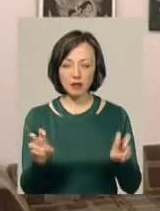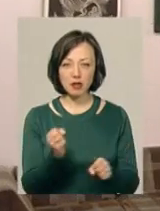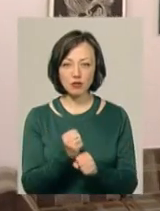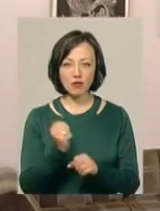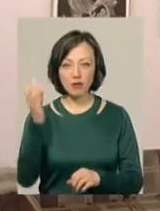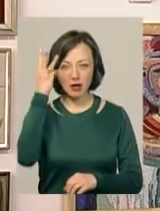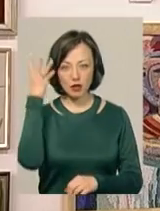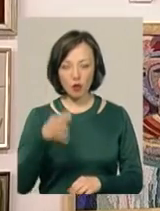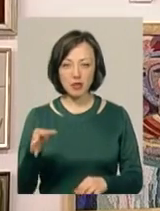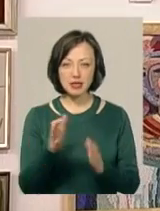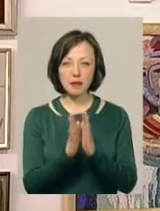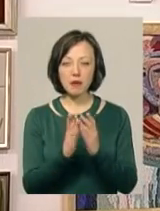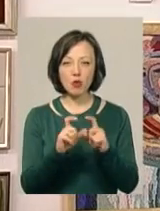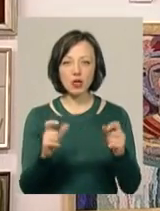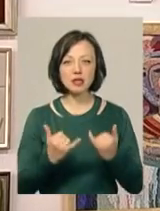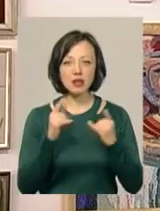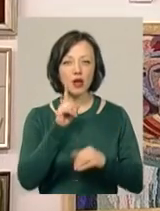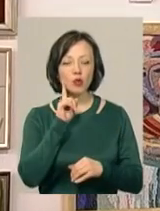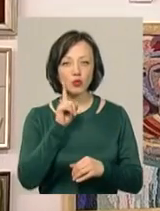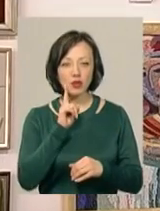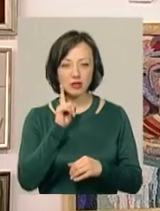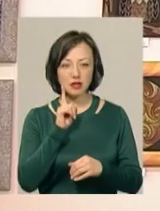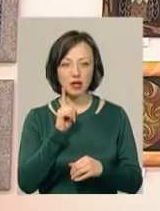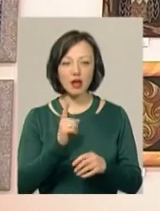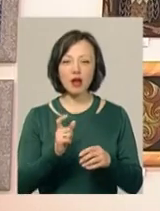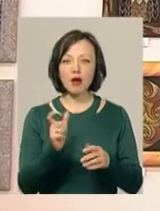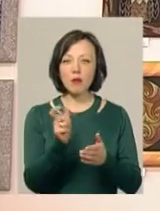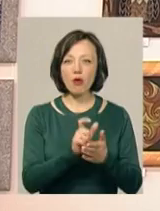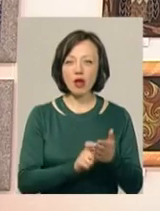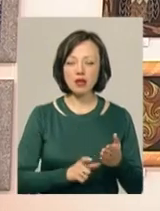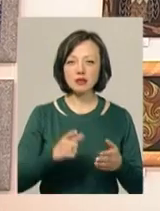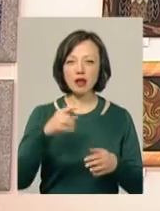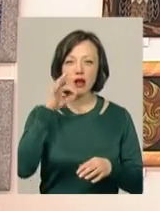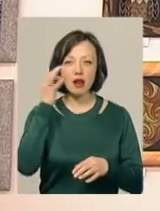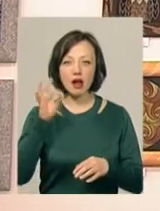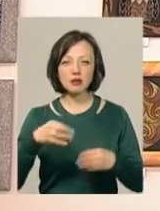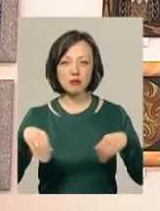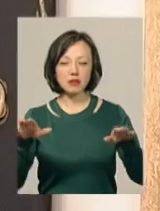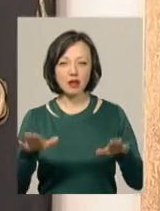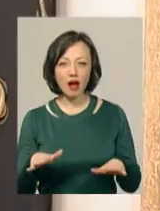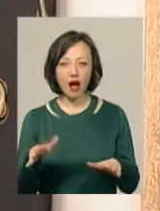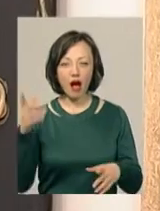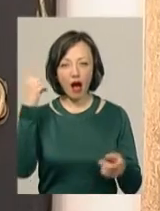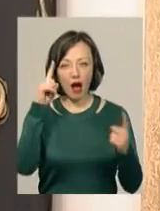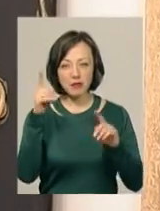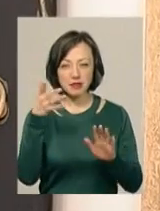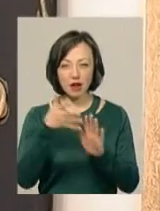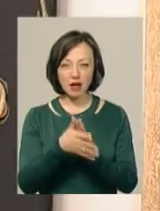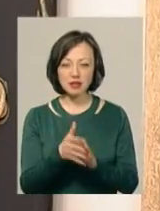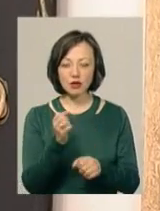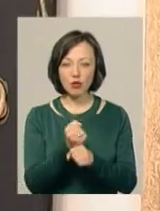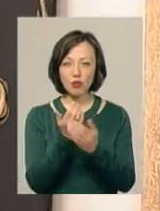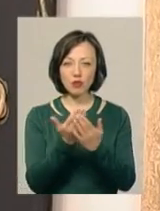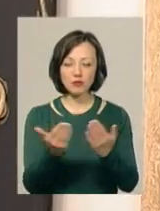Хмельницькій обласній бібліотеці для юнацтва. На крилах поезії, райський птах, молодиця, абстракція – ці та інші роботи зібрані